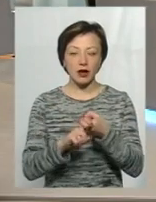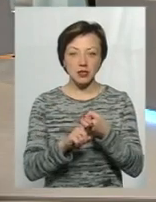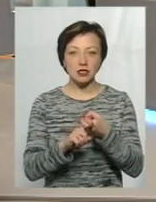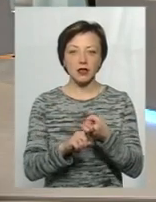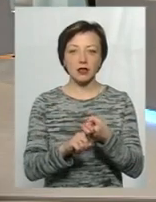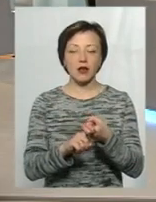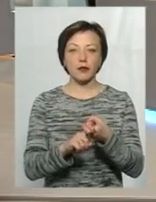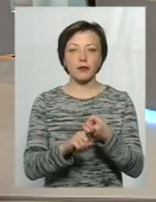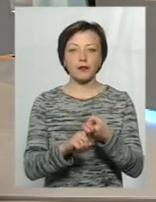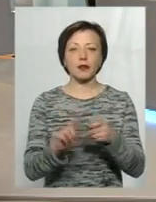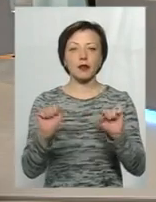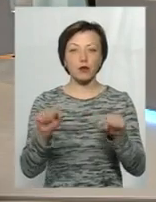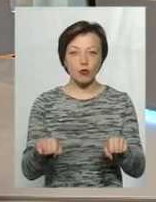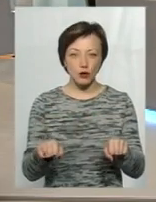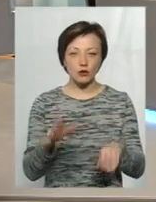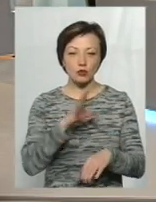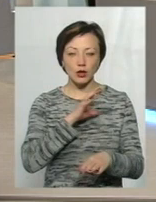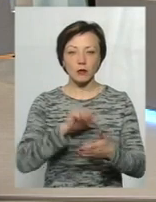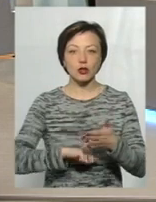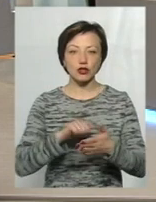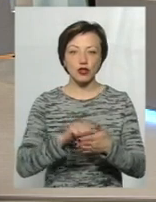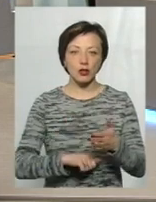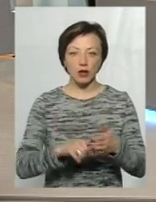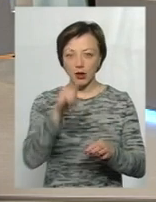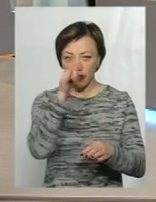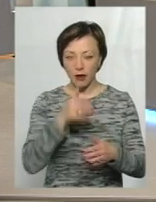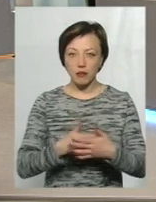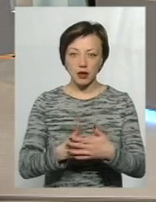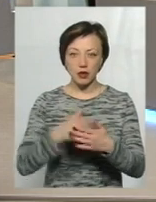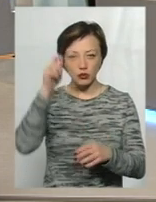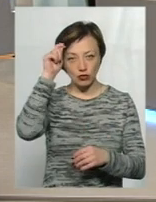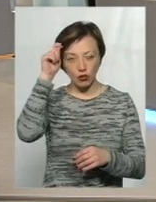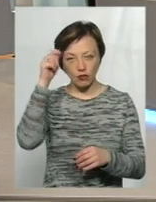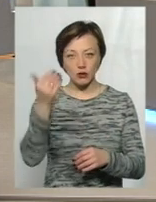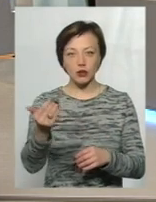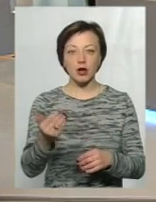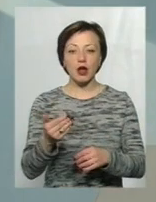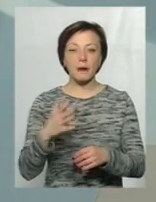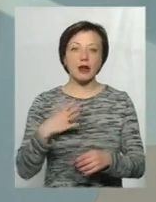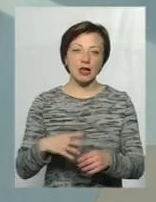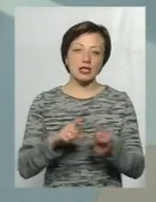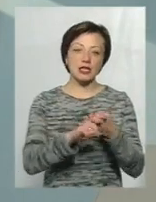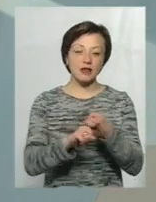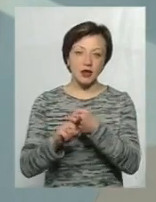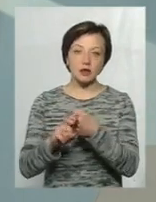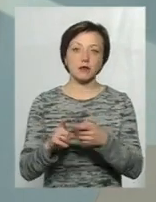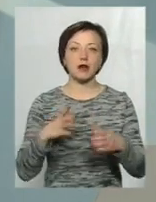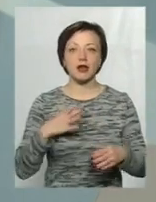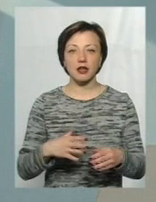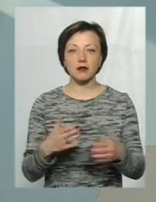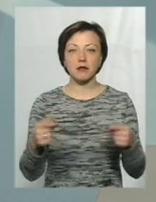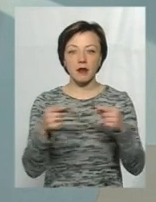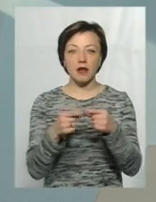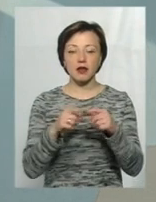перенесена в дитинстві, може бути причиною непліддя чоловічого. Перенесені певні інфекції, перенесені там